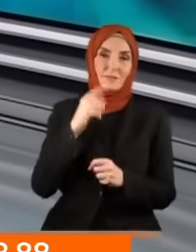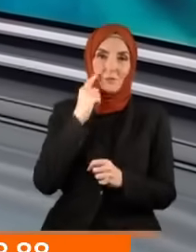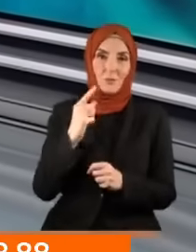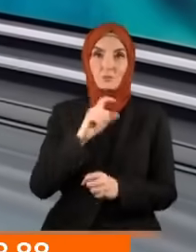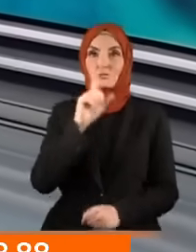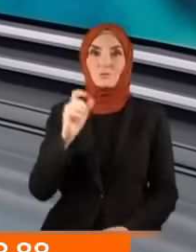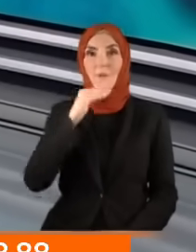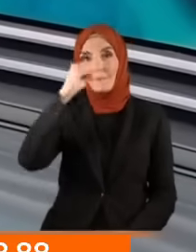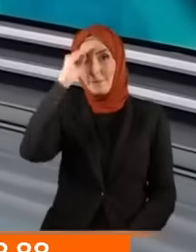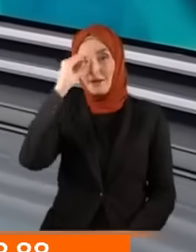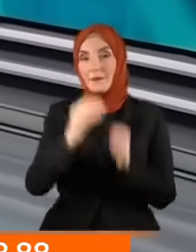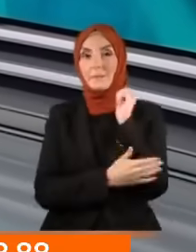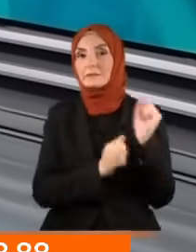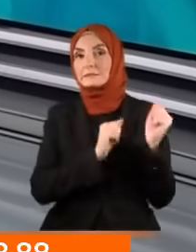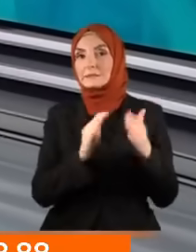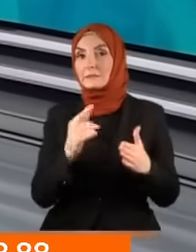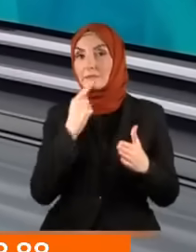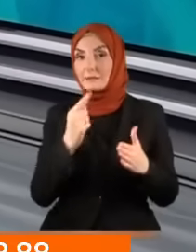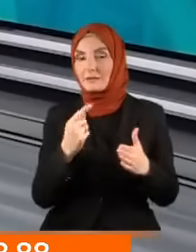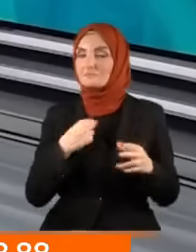iddialarını sizler için